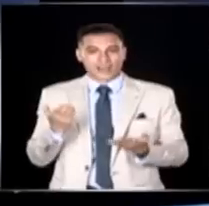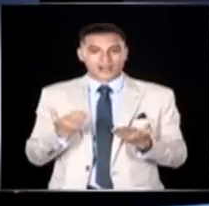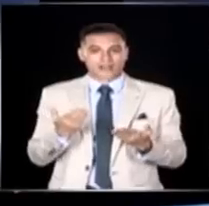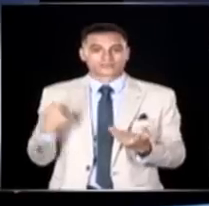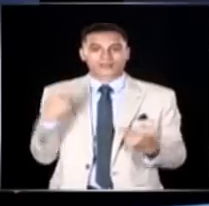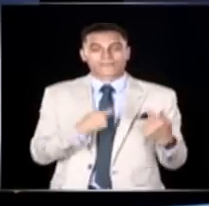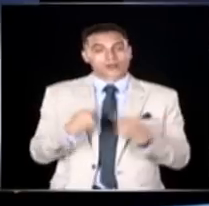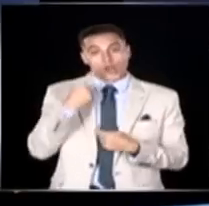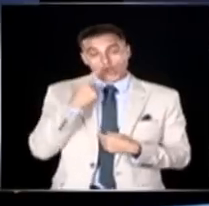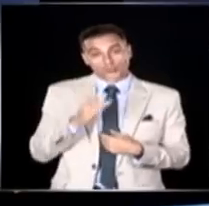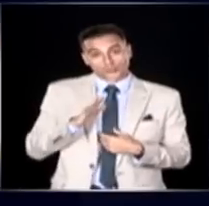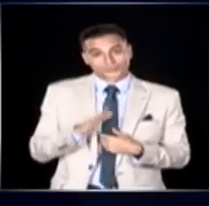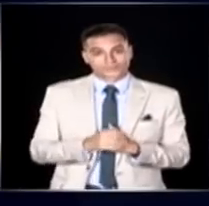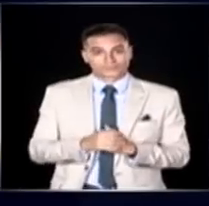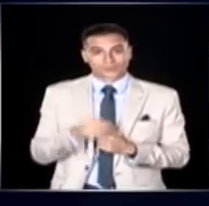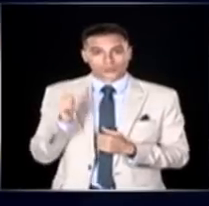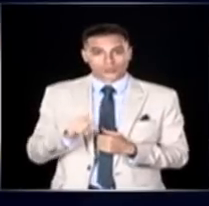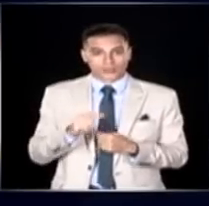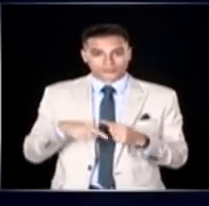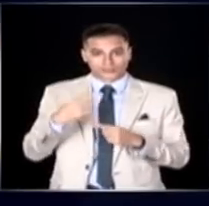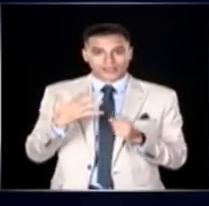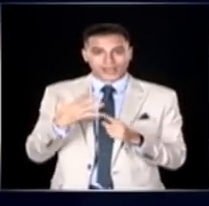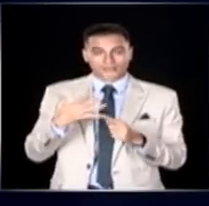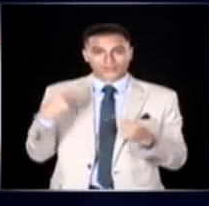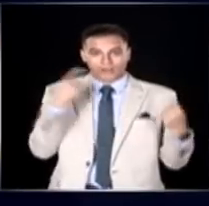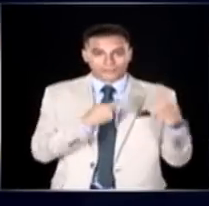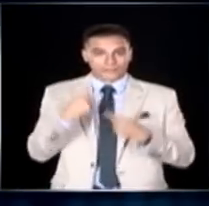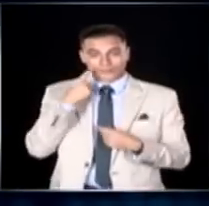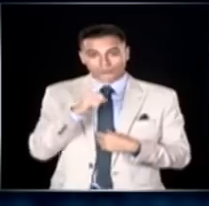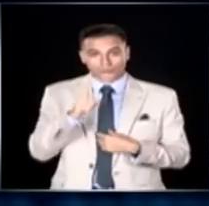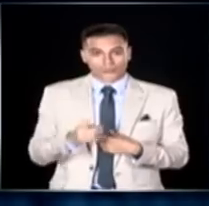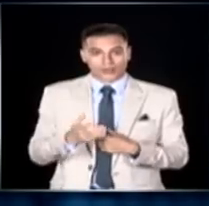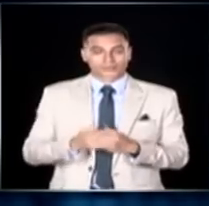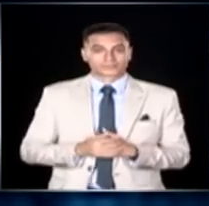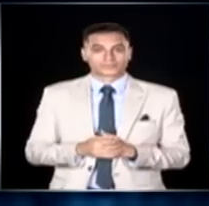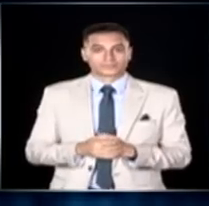الجزاء. ودلوقتي مع الفقره الخامسه، فقره ضربات الجزاء.